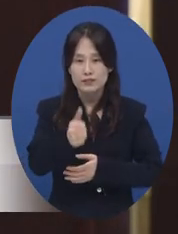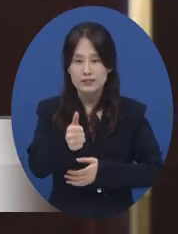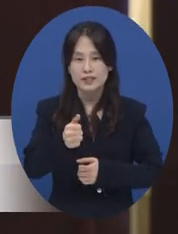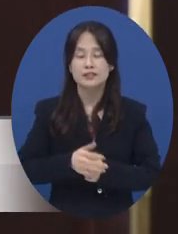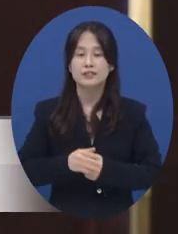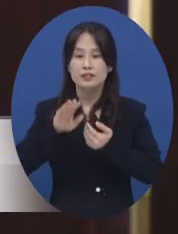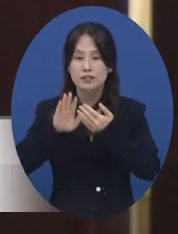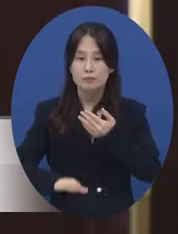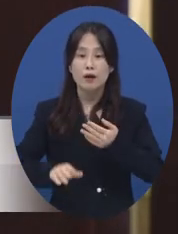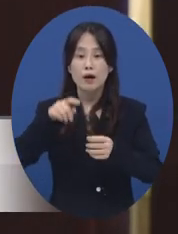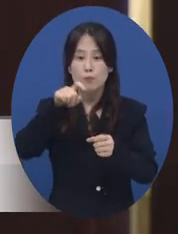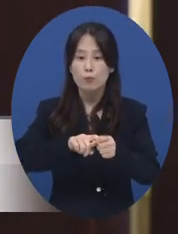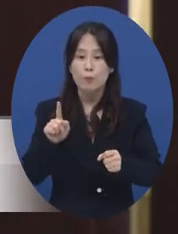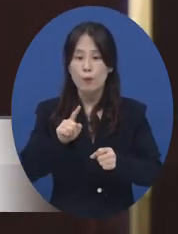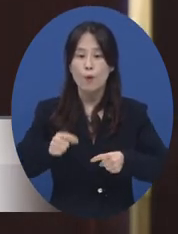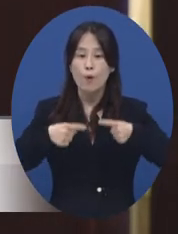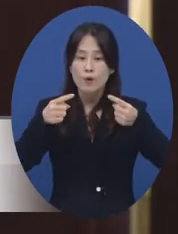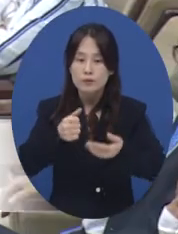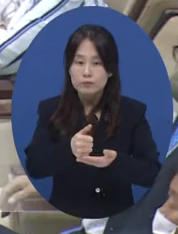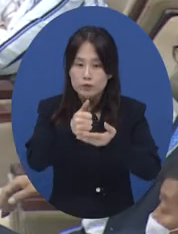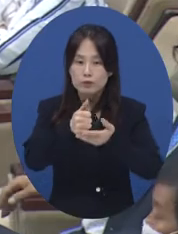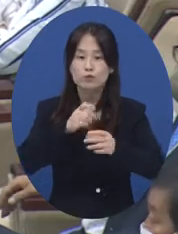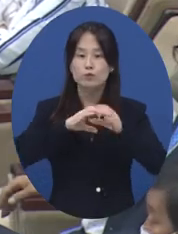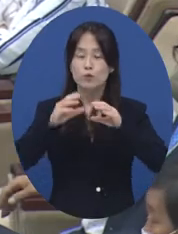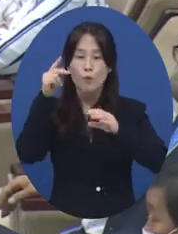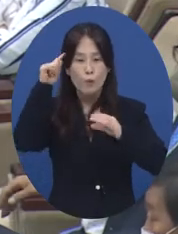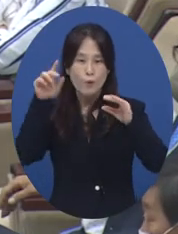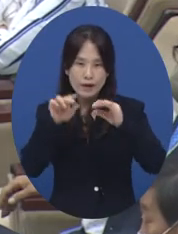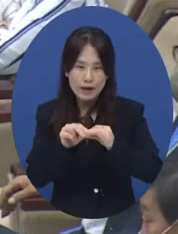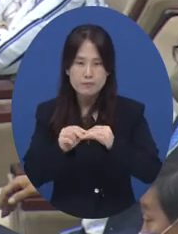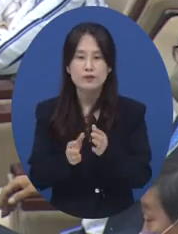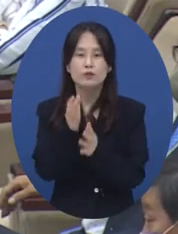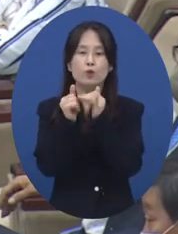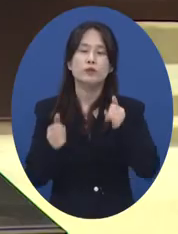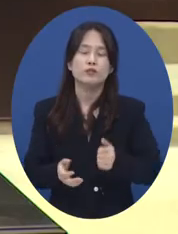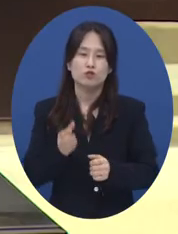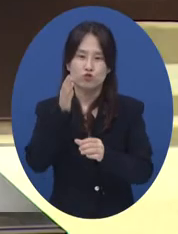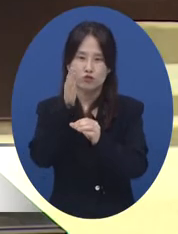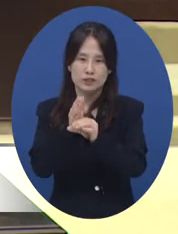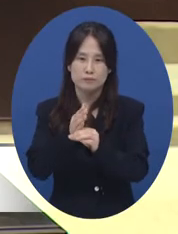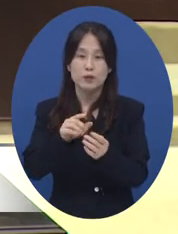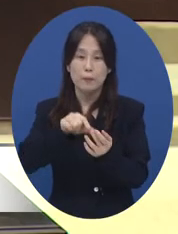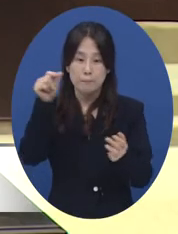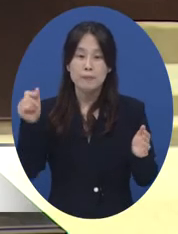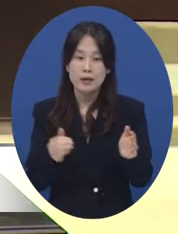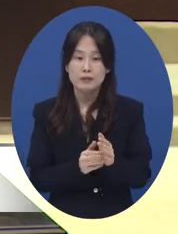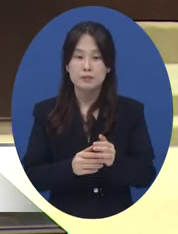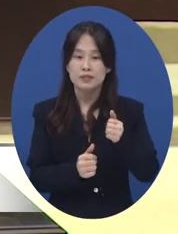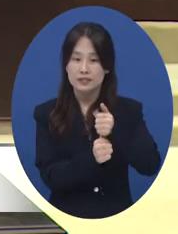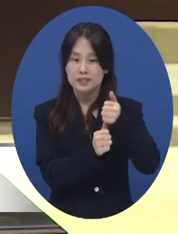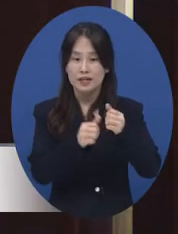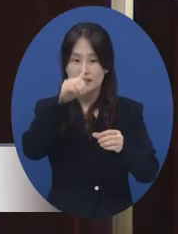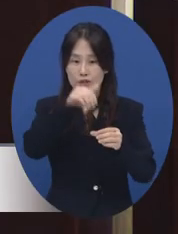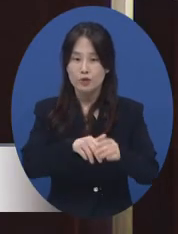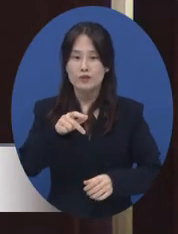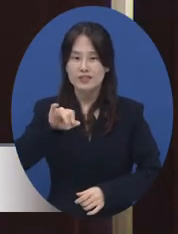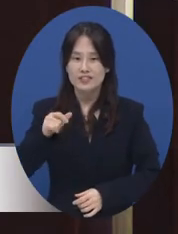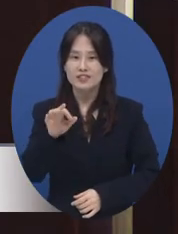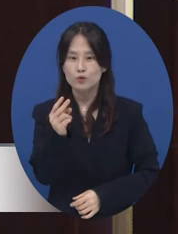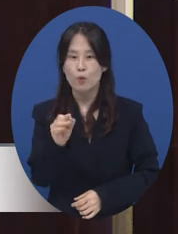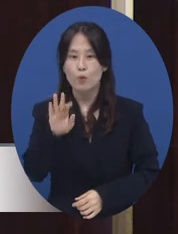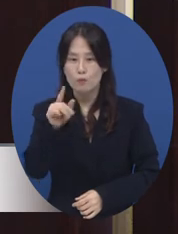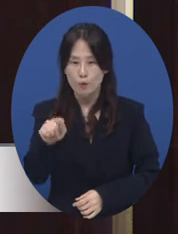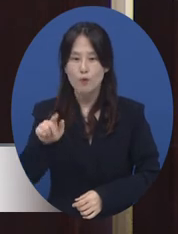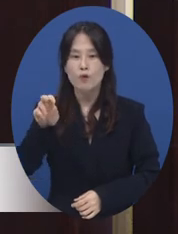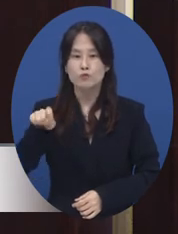후반기 목표로 참여 존중과 소통공간 도민 중심의 꼽았습니다 이어진 부의장 선거에서는 친 정복 의원과